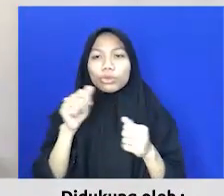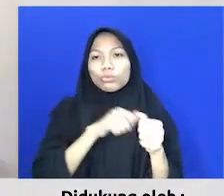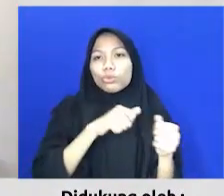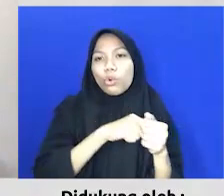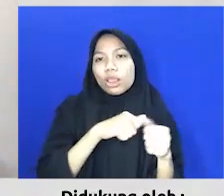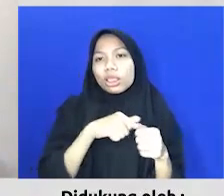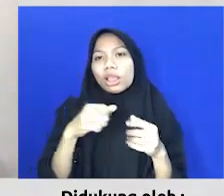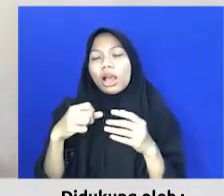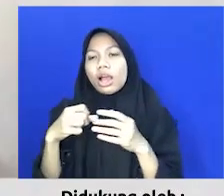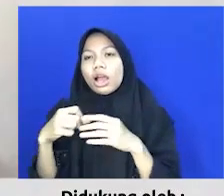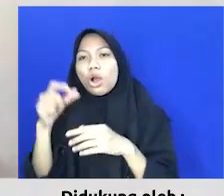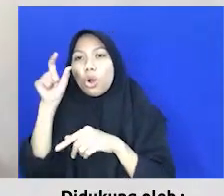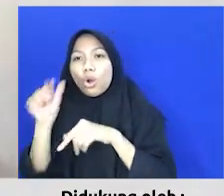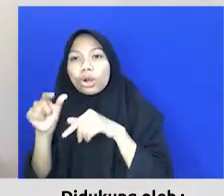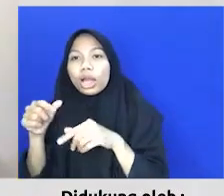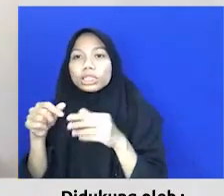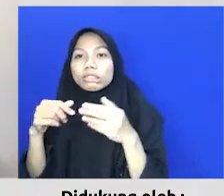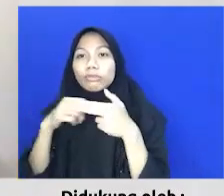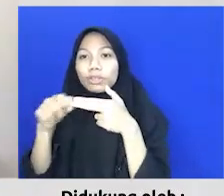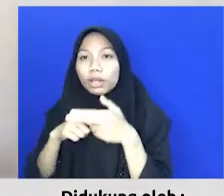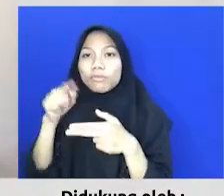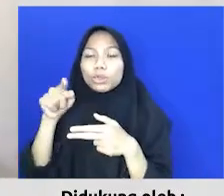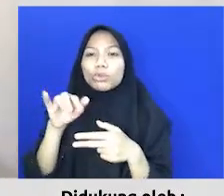datang kita langsung melihat oh ini si Ani ada masalah.